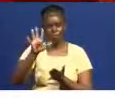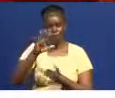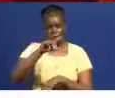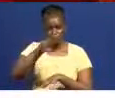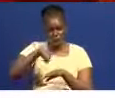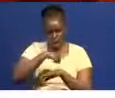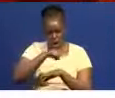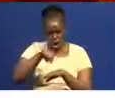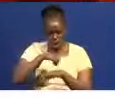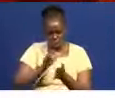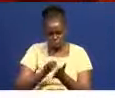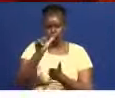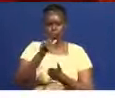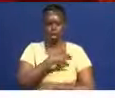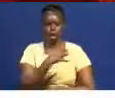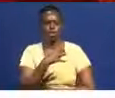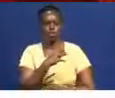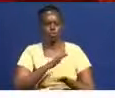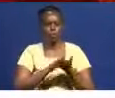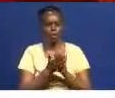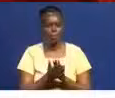unashuka chini umefika Mombasa,